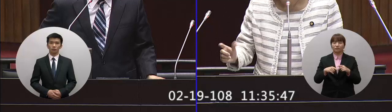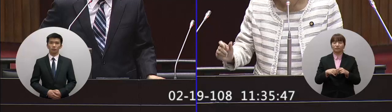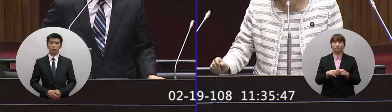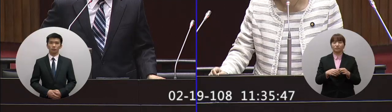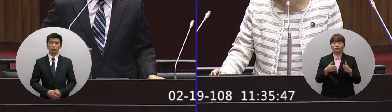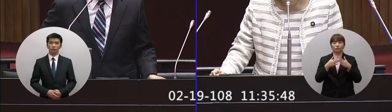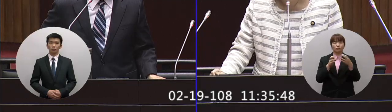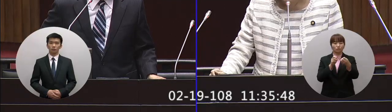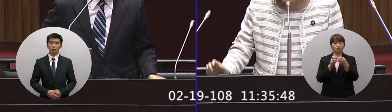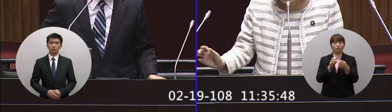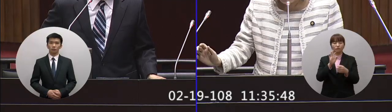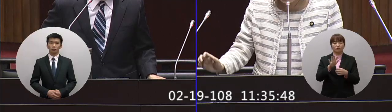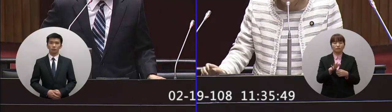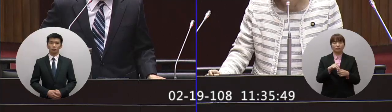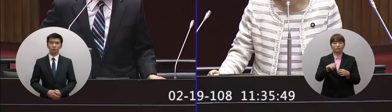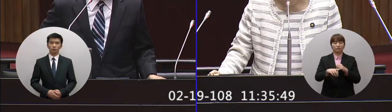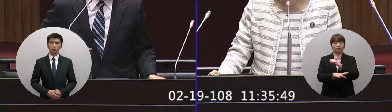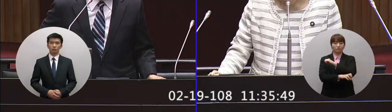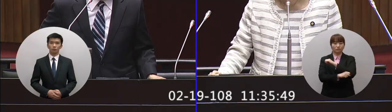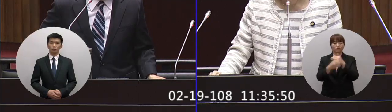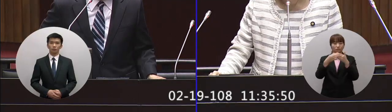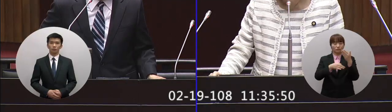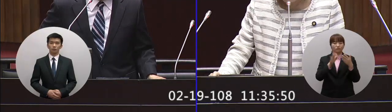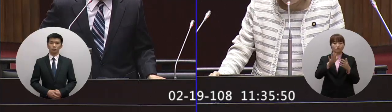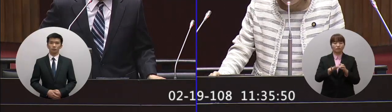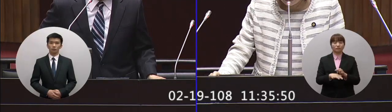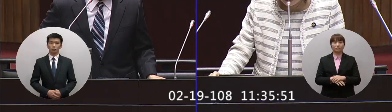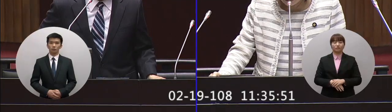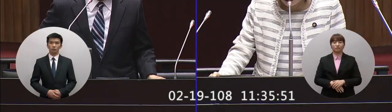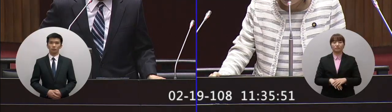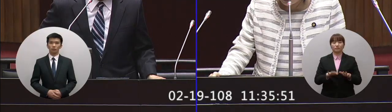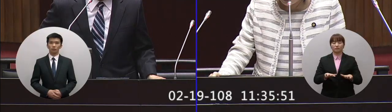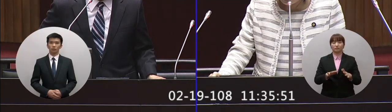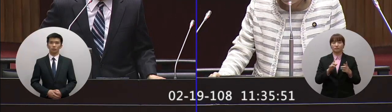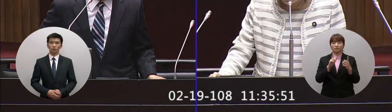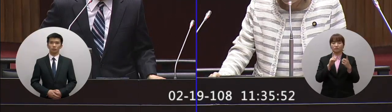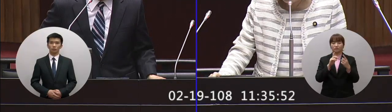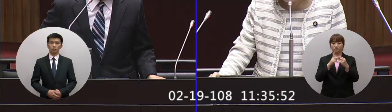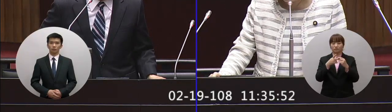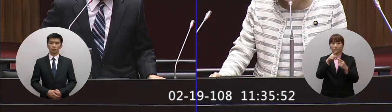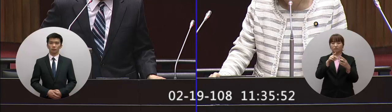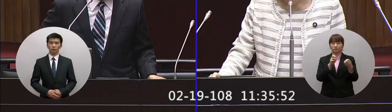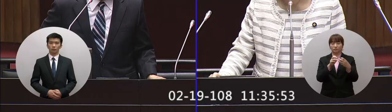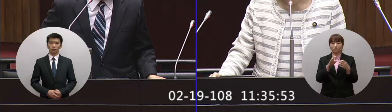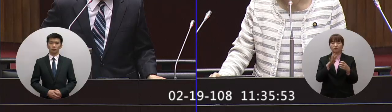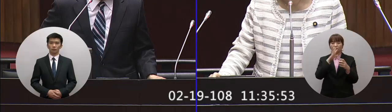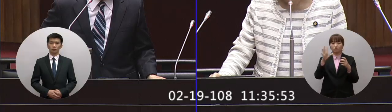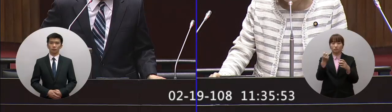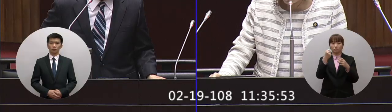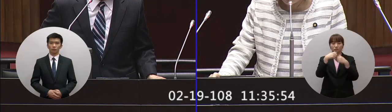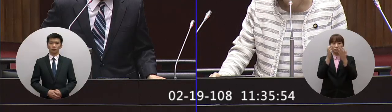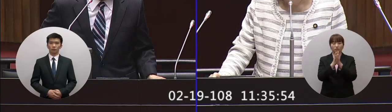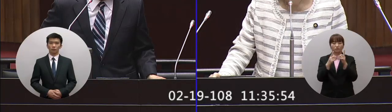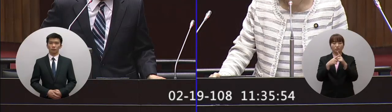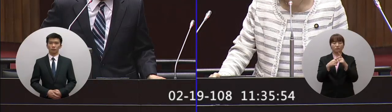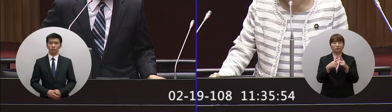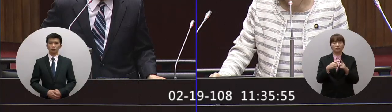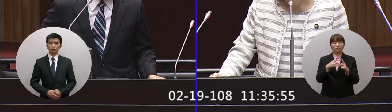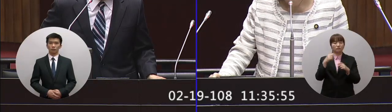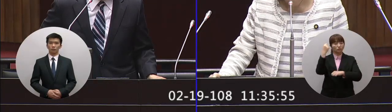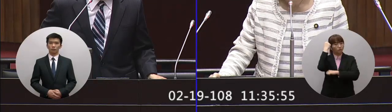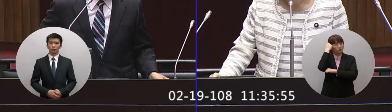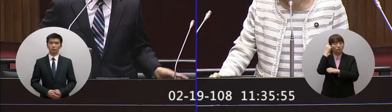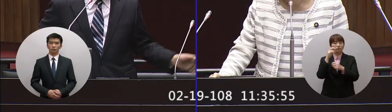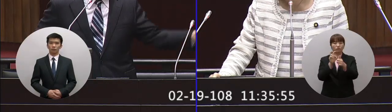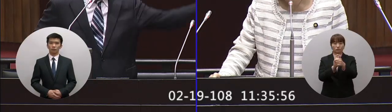些讨论。那我想这个机制我们都有。现在我今天要跟您讨论的比较是一个全人的概念哈，包括住院